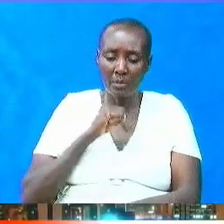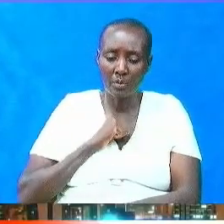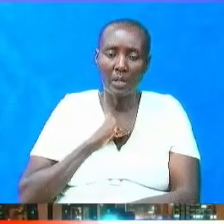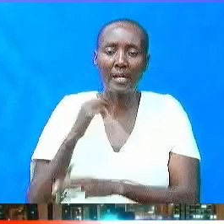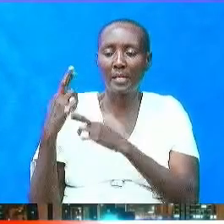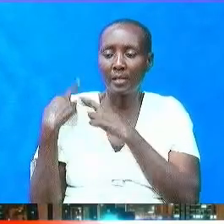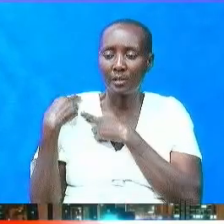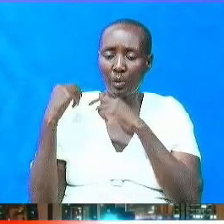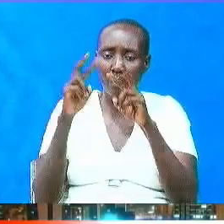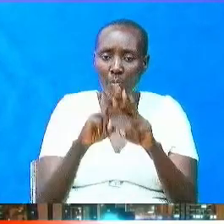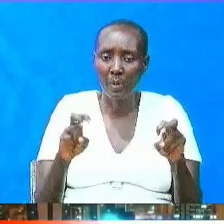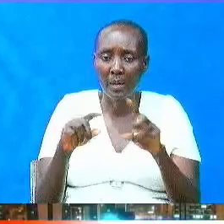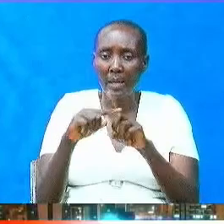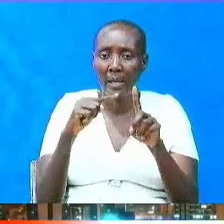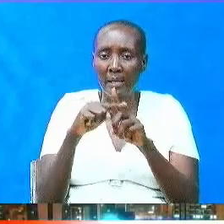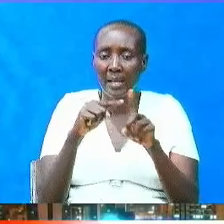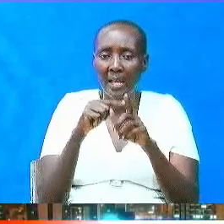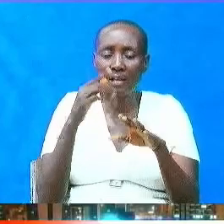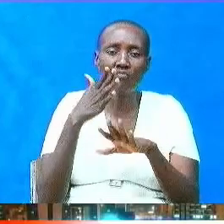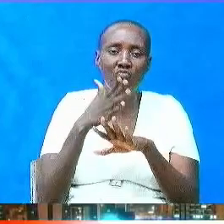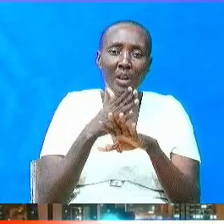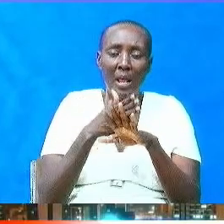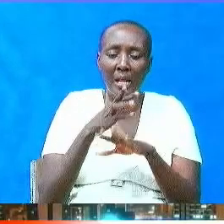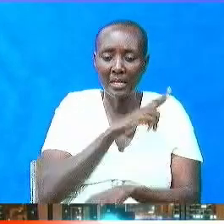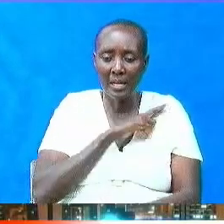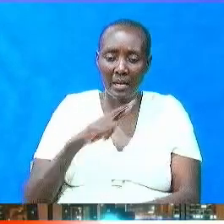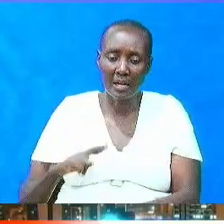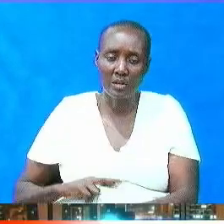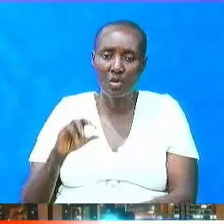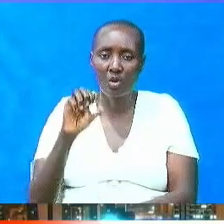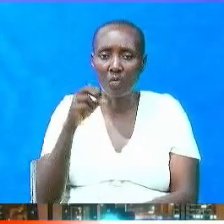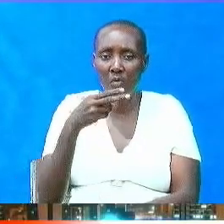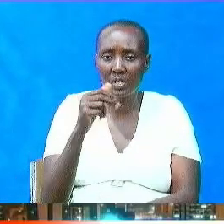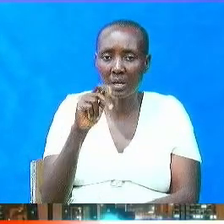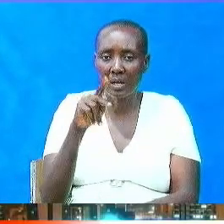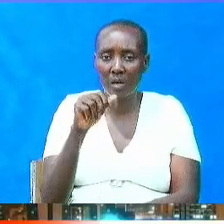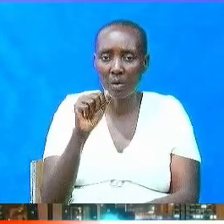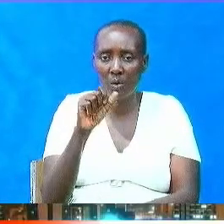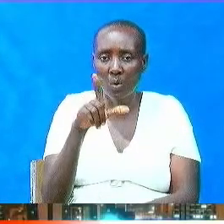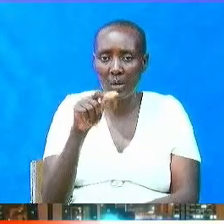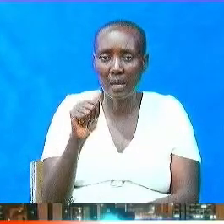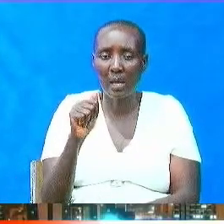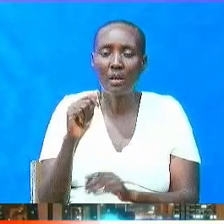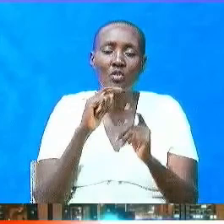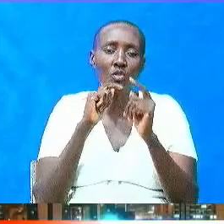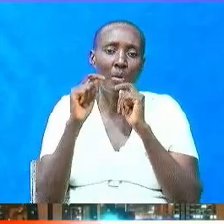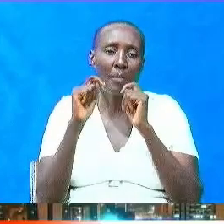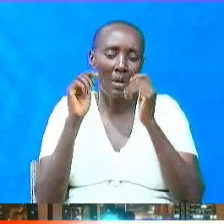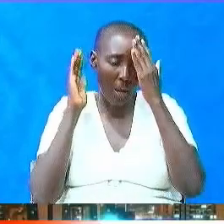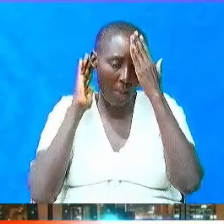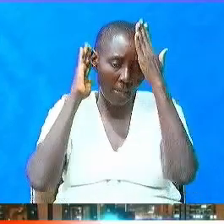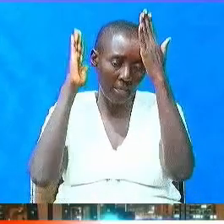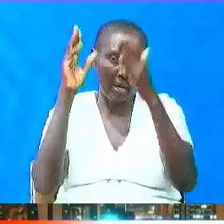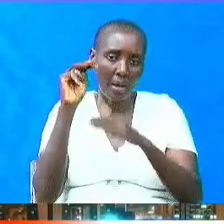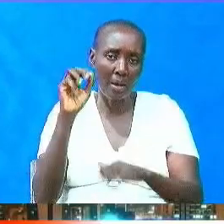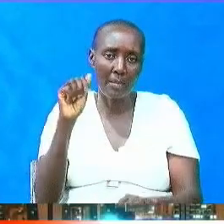inayochunguza mauaji ya dhehebu potovu la Shakahola ili kuhojiwa. Askofu Margaret Wanjiru wa Jesus is Alive